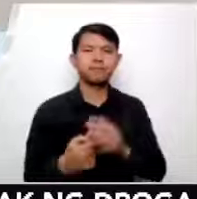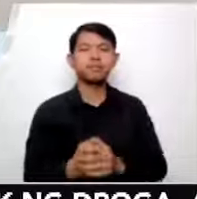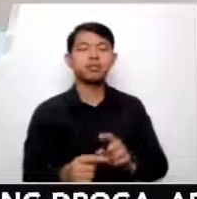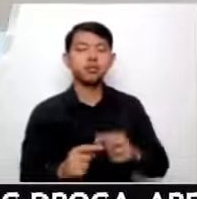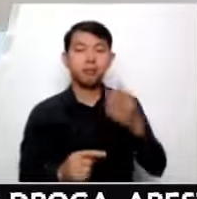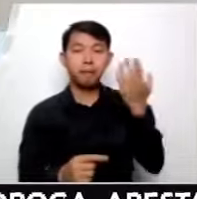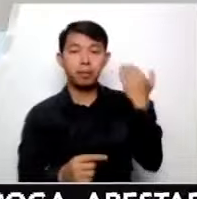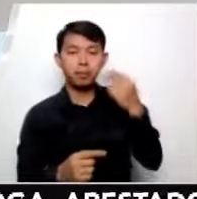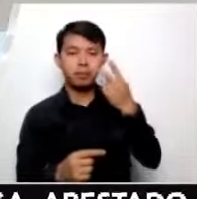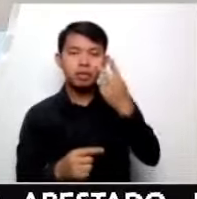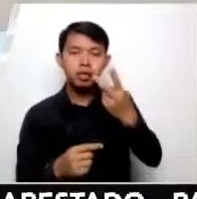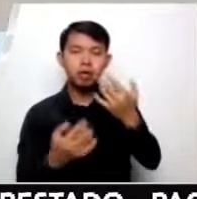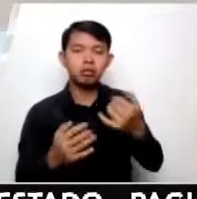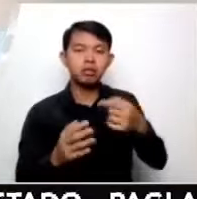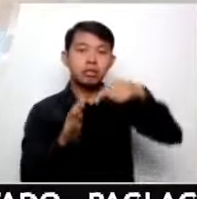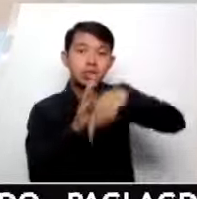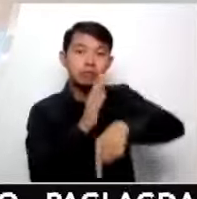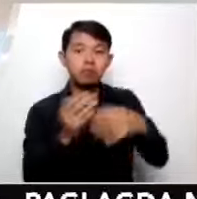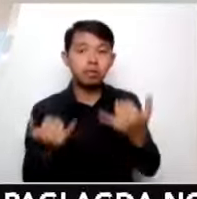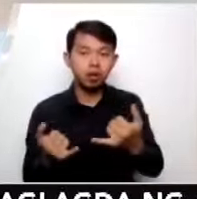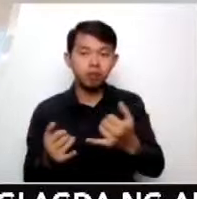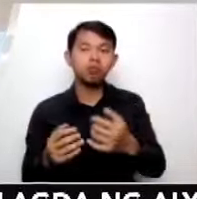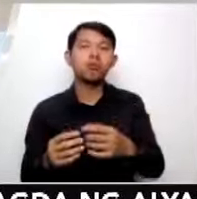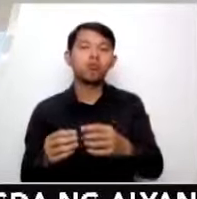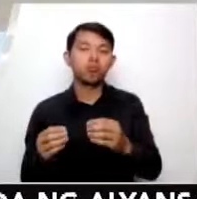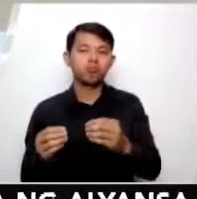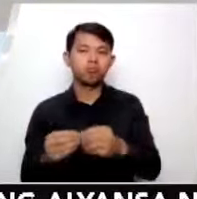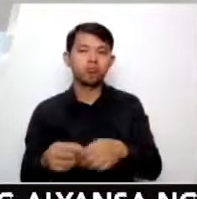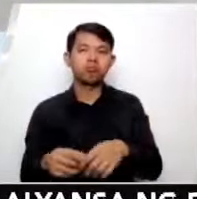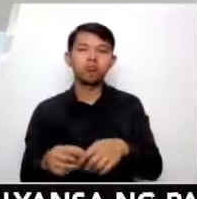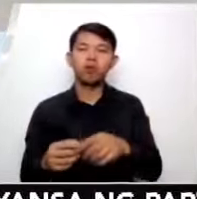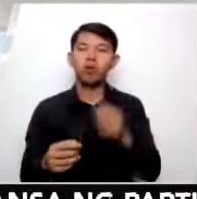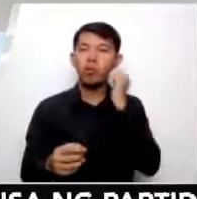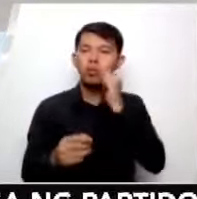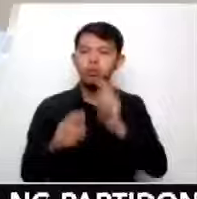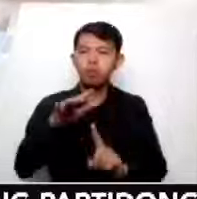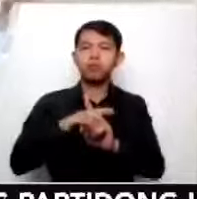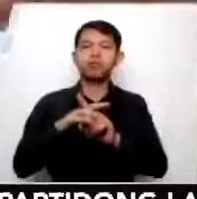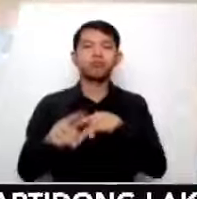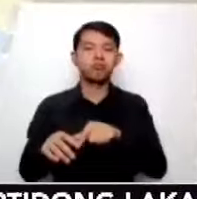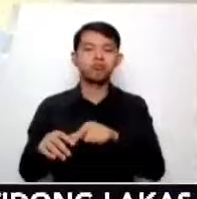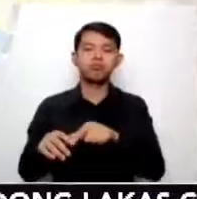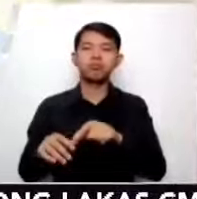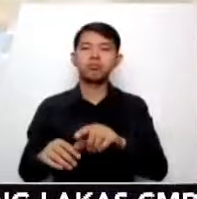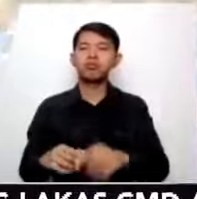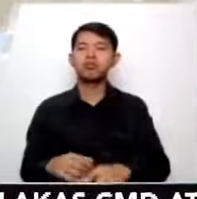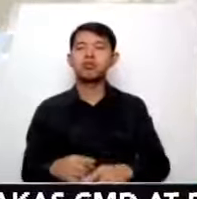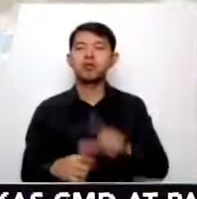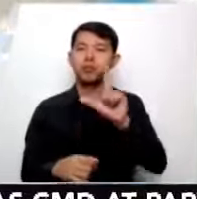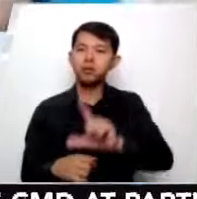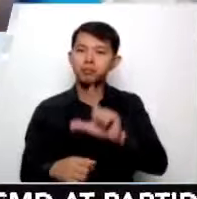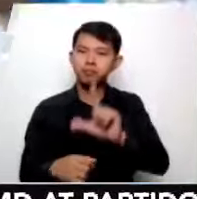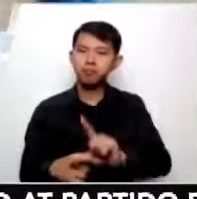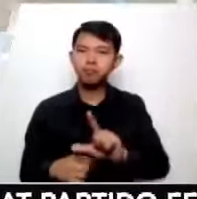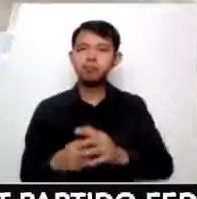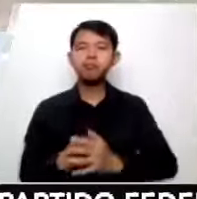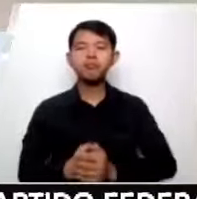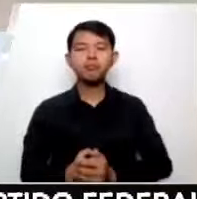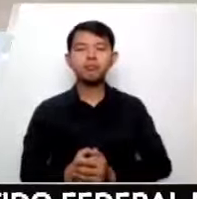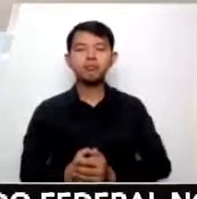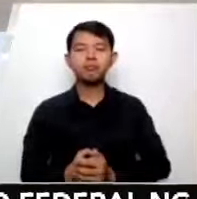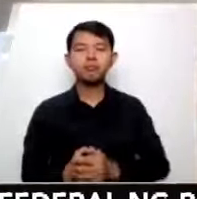ngayon napapadalas daw sa mababaw na bahagi ang mga ito. Ayon sa Palawan Council for Sustainable